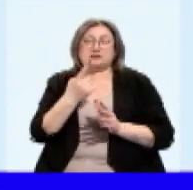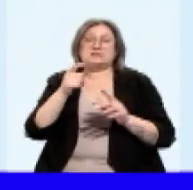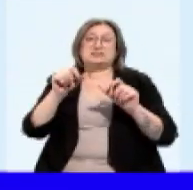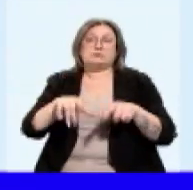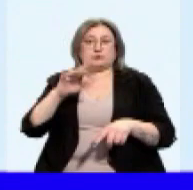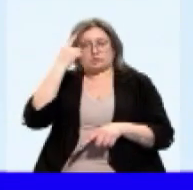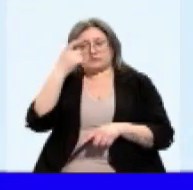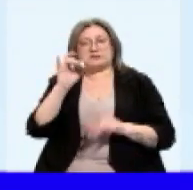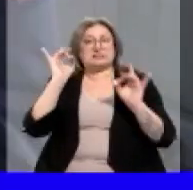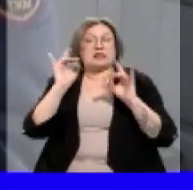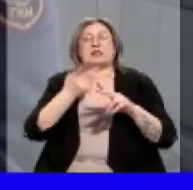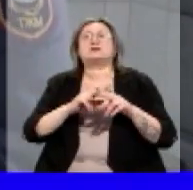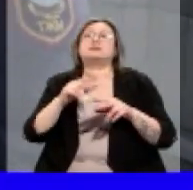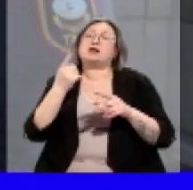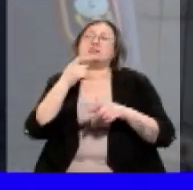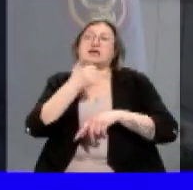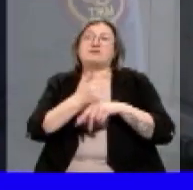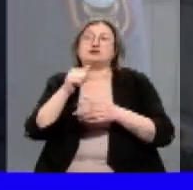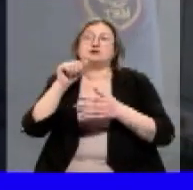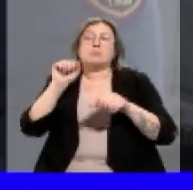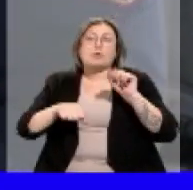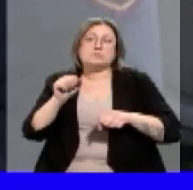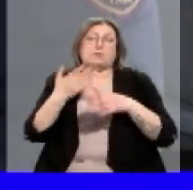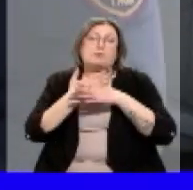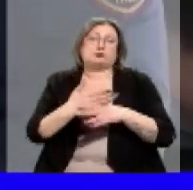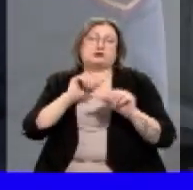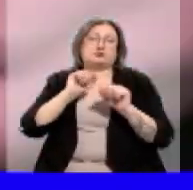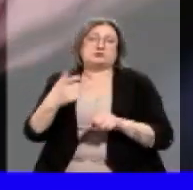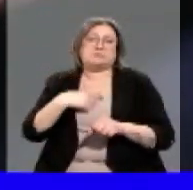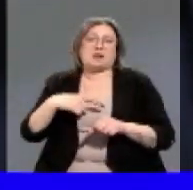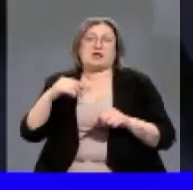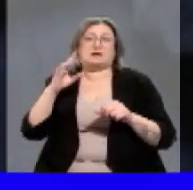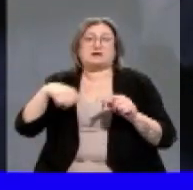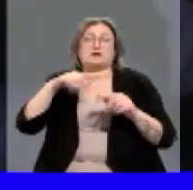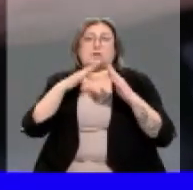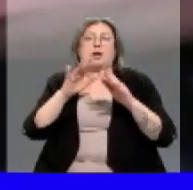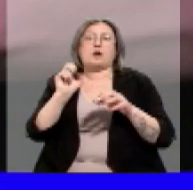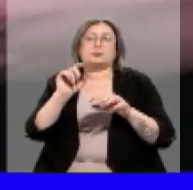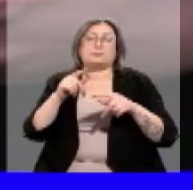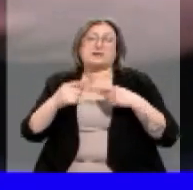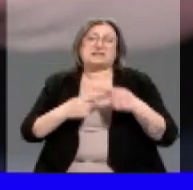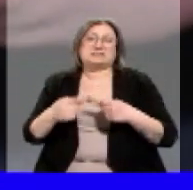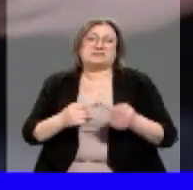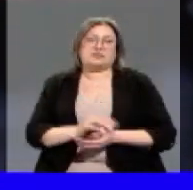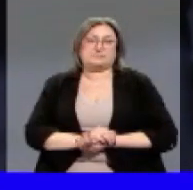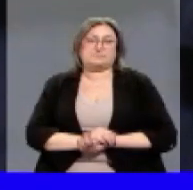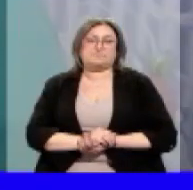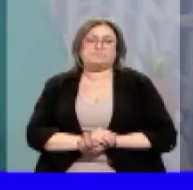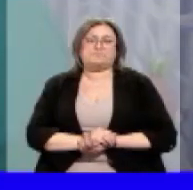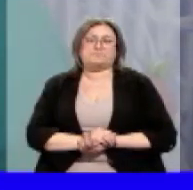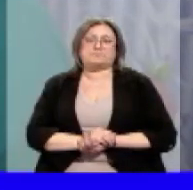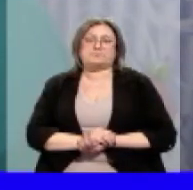даст сигнал. На сегодня это один из основных способов, который поможет защитить себя и домочадцев от непоправимых последствий, говорят специалисты.